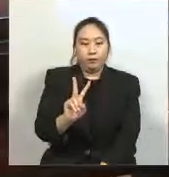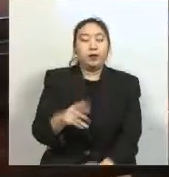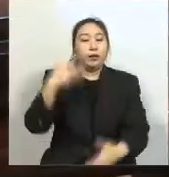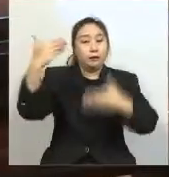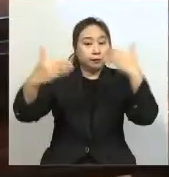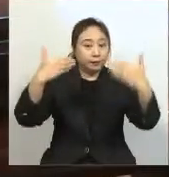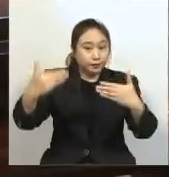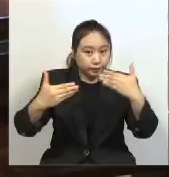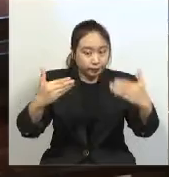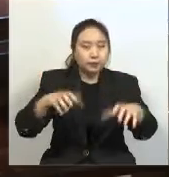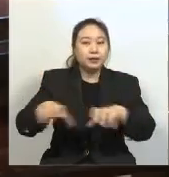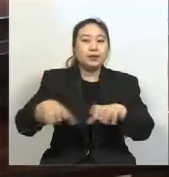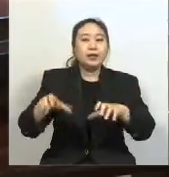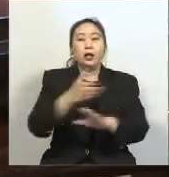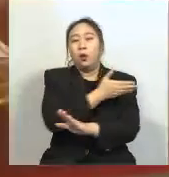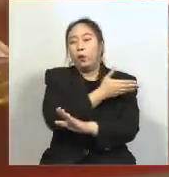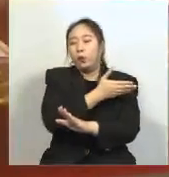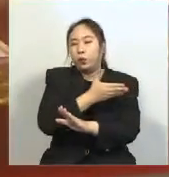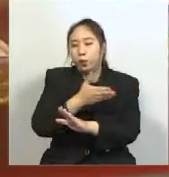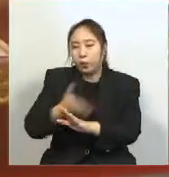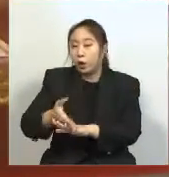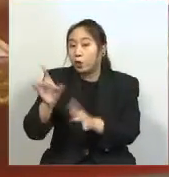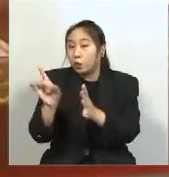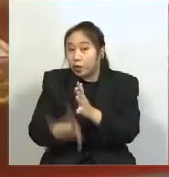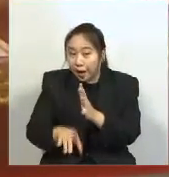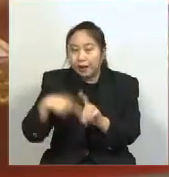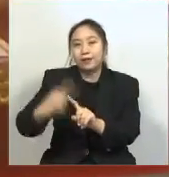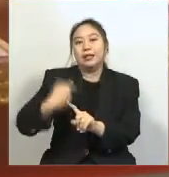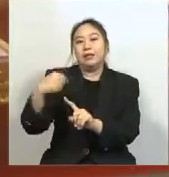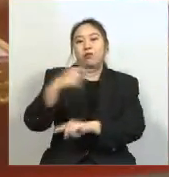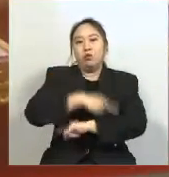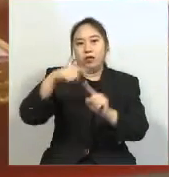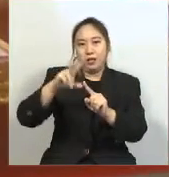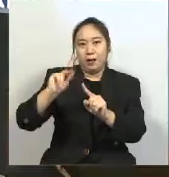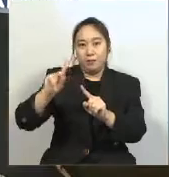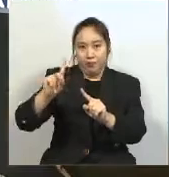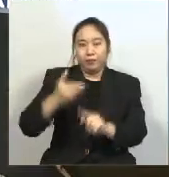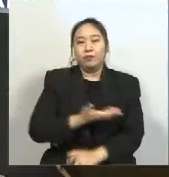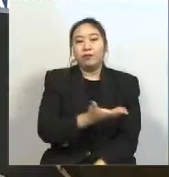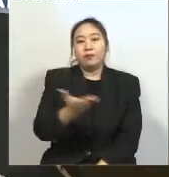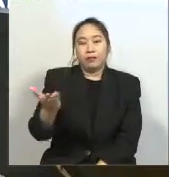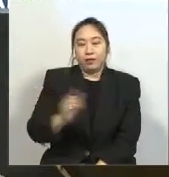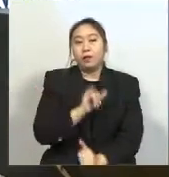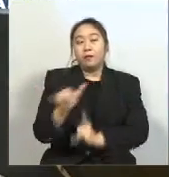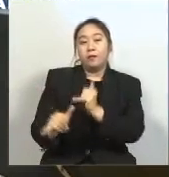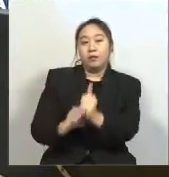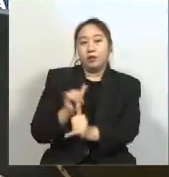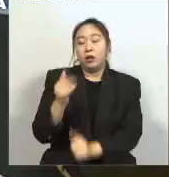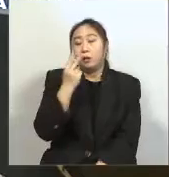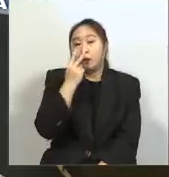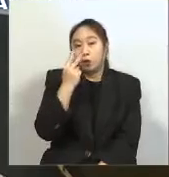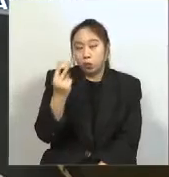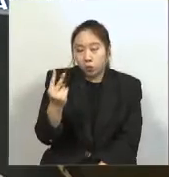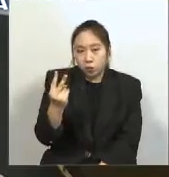การนี้จะมีไปจนถึงวันที่31ตุลาคมนี้นะคะคุณผู้ชมสามารถไปเข้าช